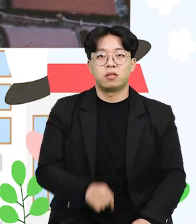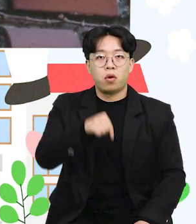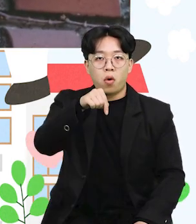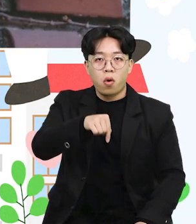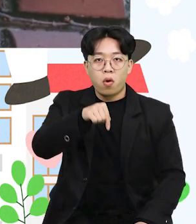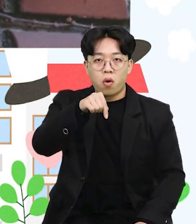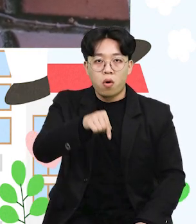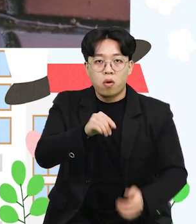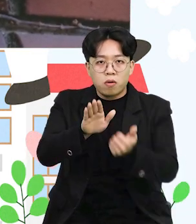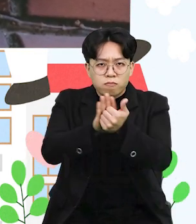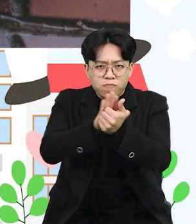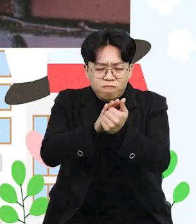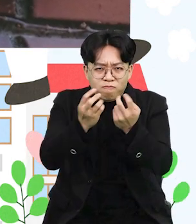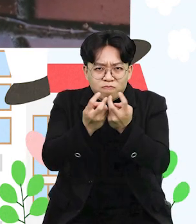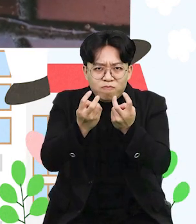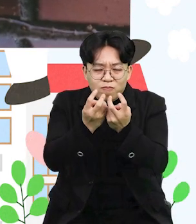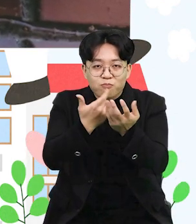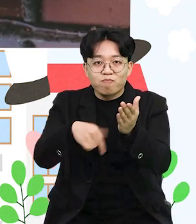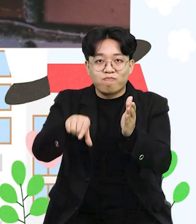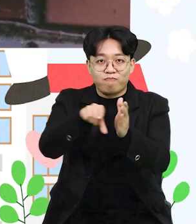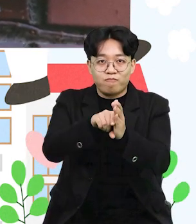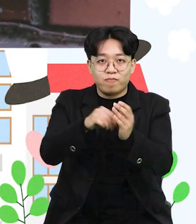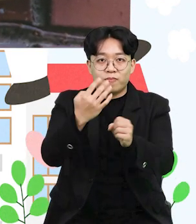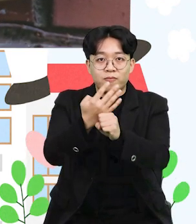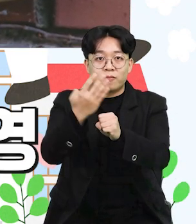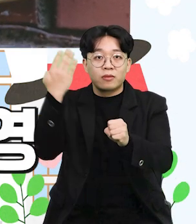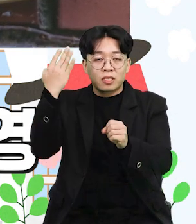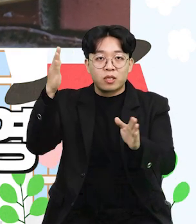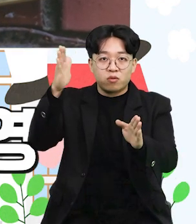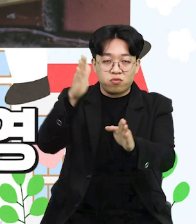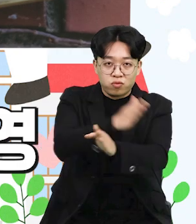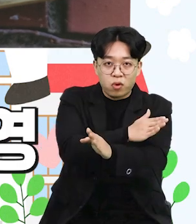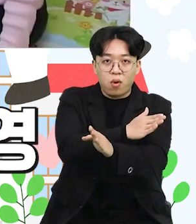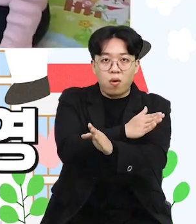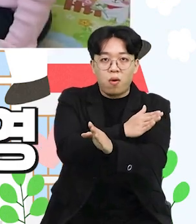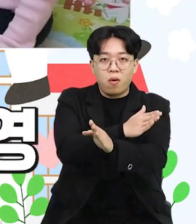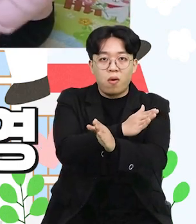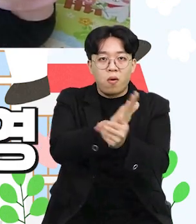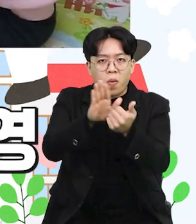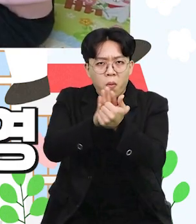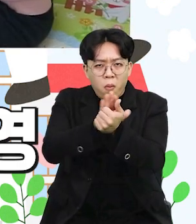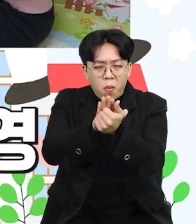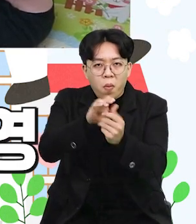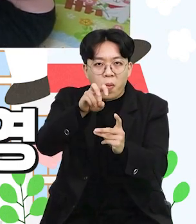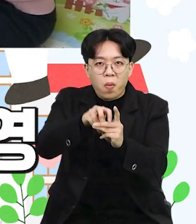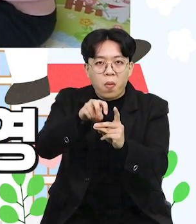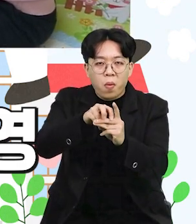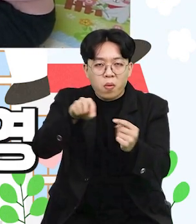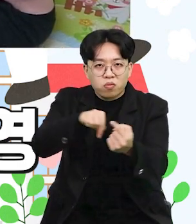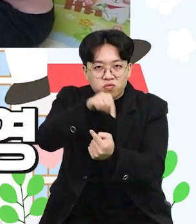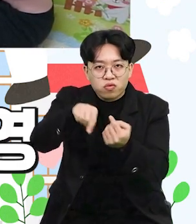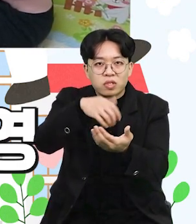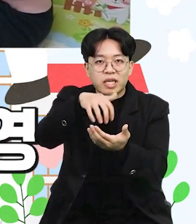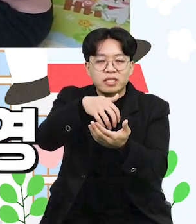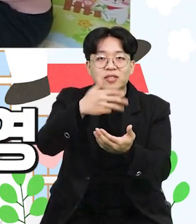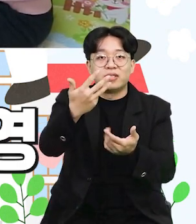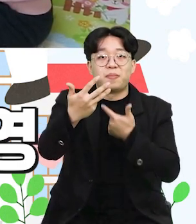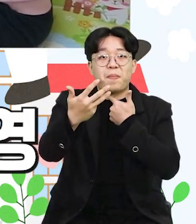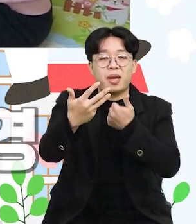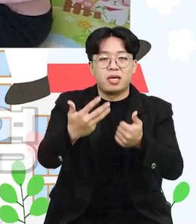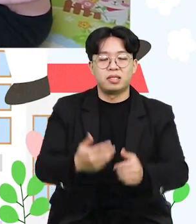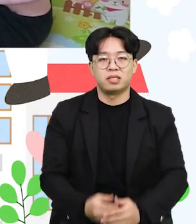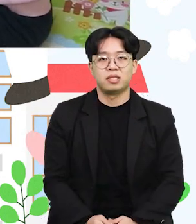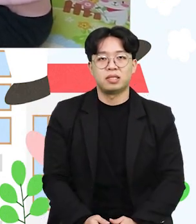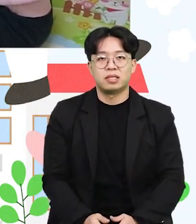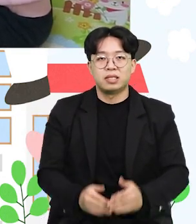광명시는 온종일 돌봄 체계를 구축하기 위해 지난 2020년부터 다함께 돌봄센터 8개소를 운영해